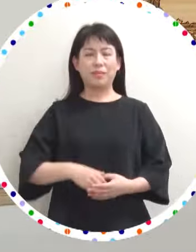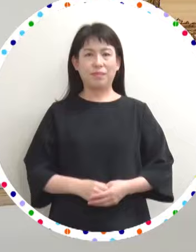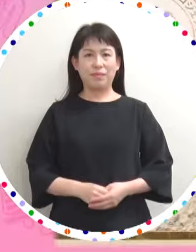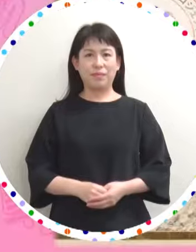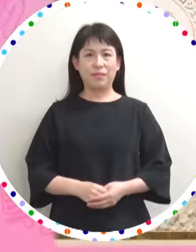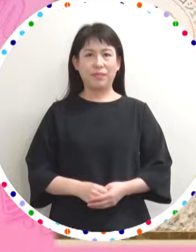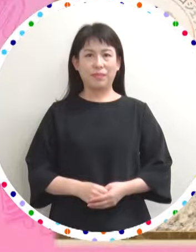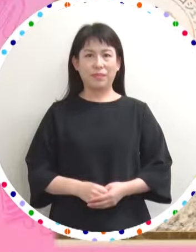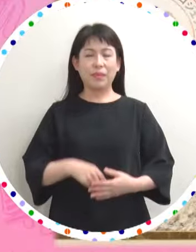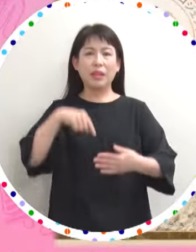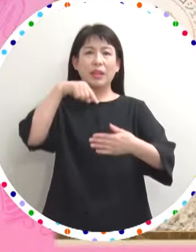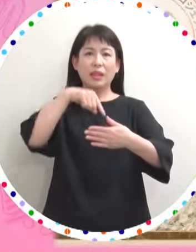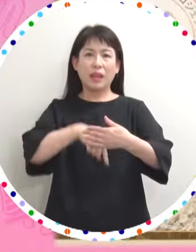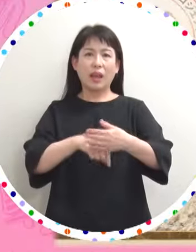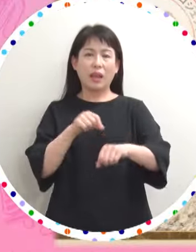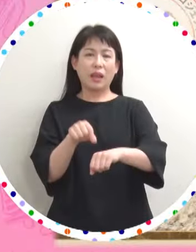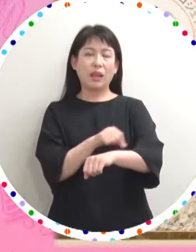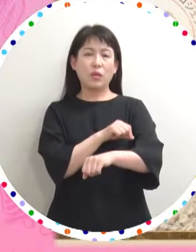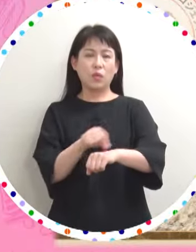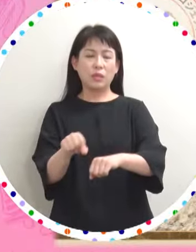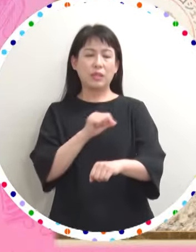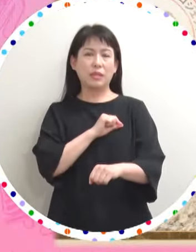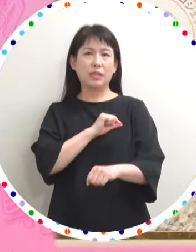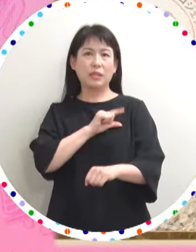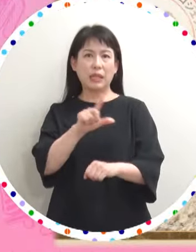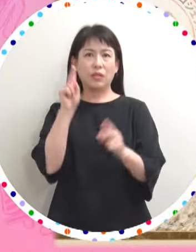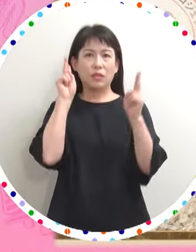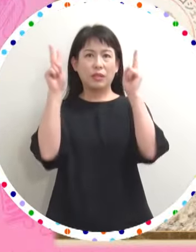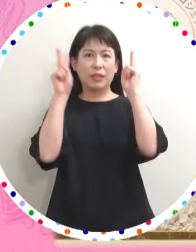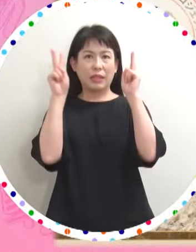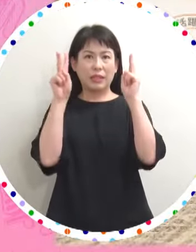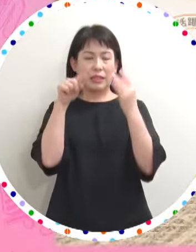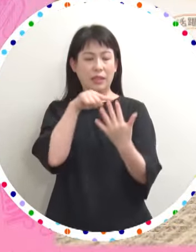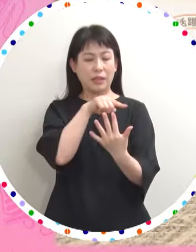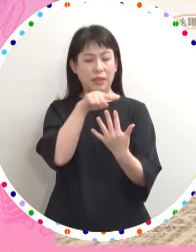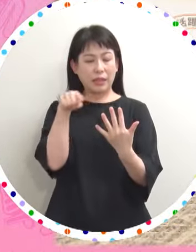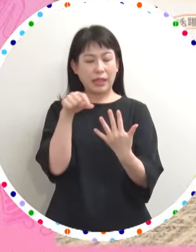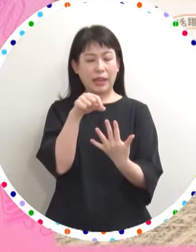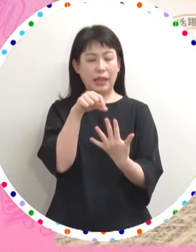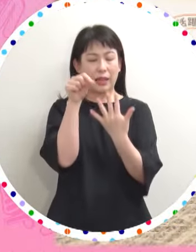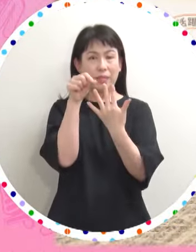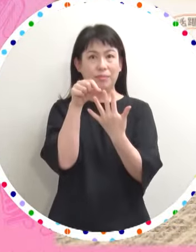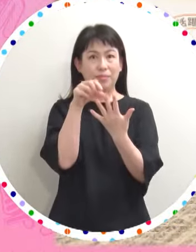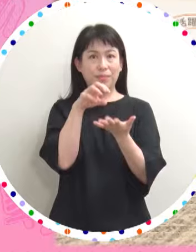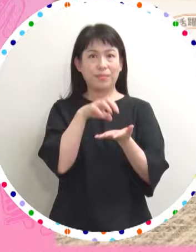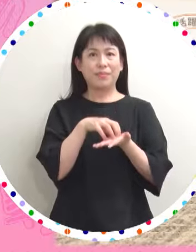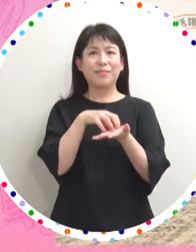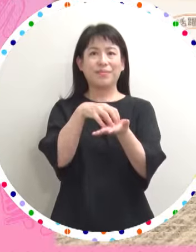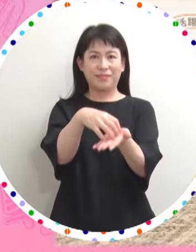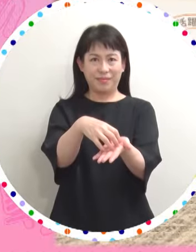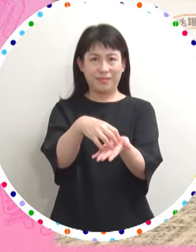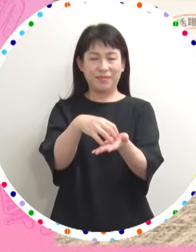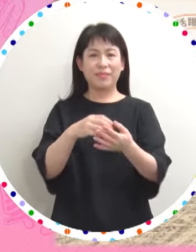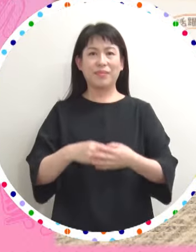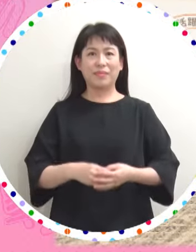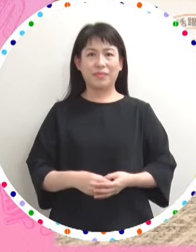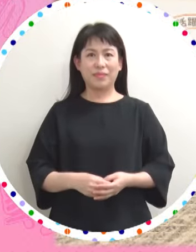。その認証企業の中から特に積極的な取り組みを行っている企業を表彰しています